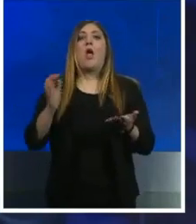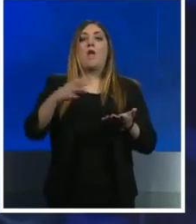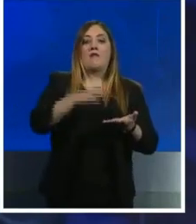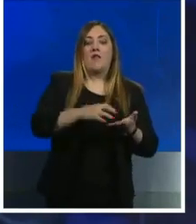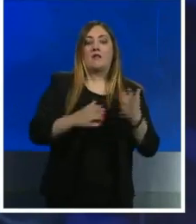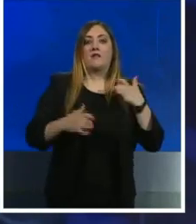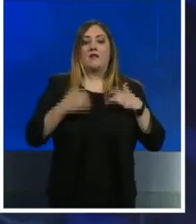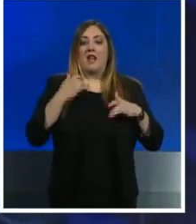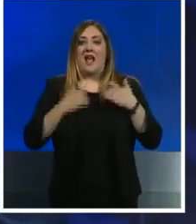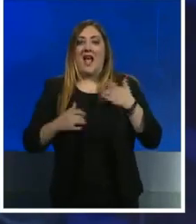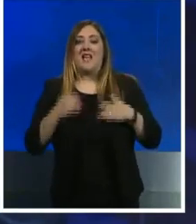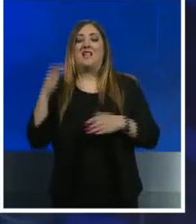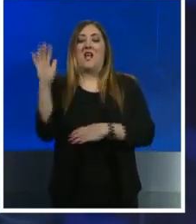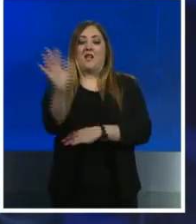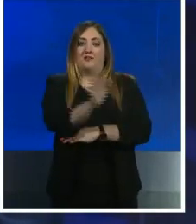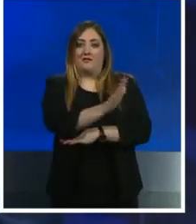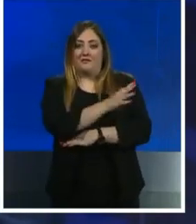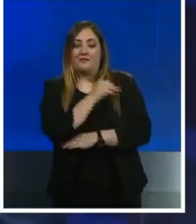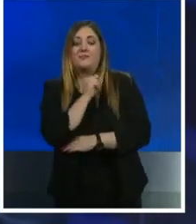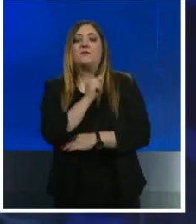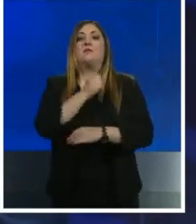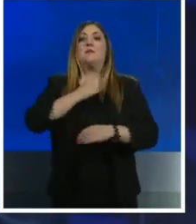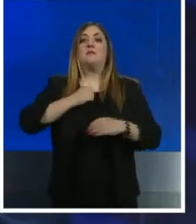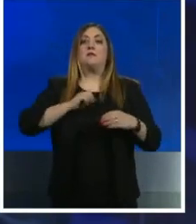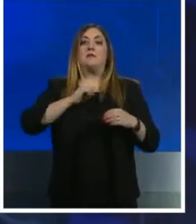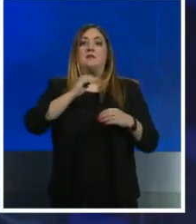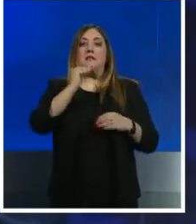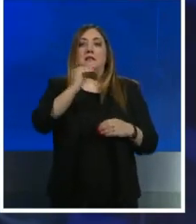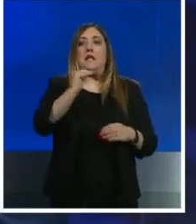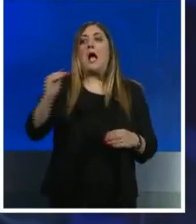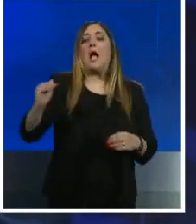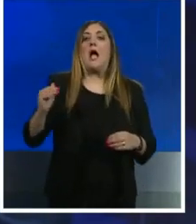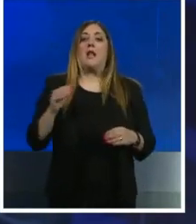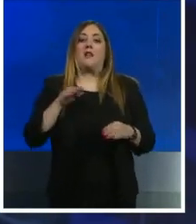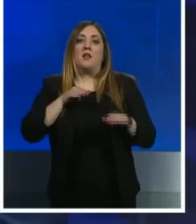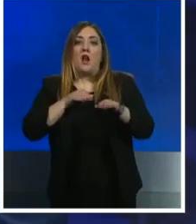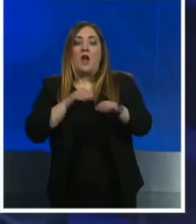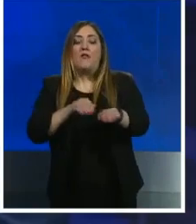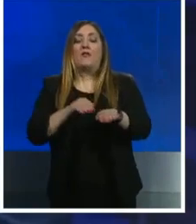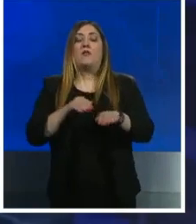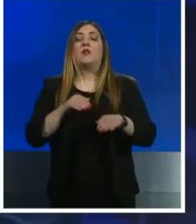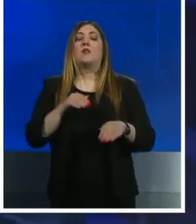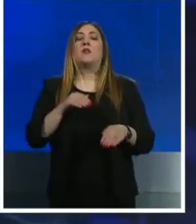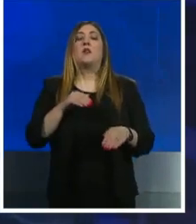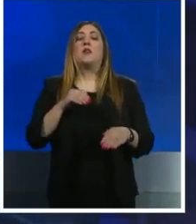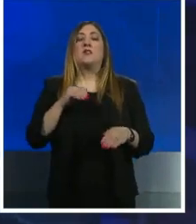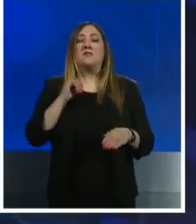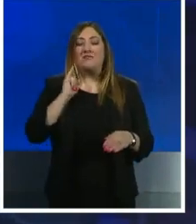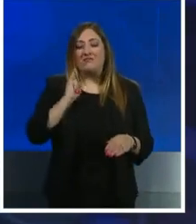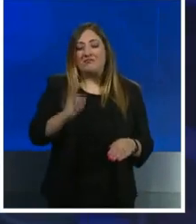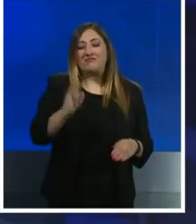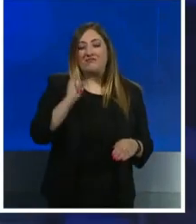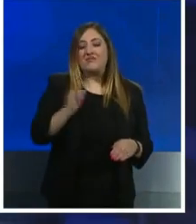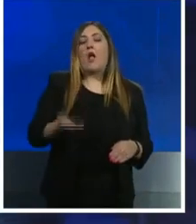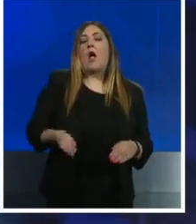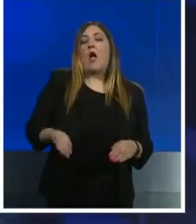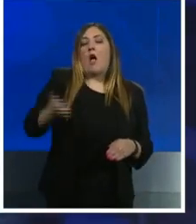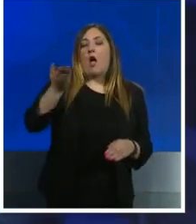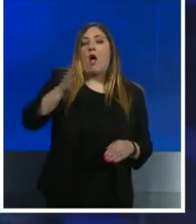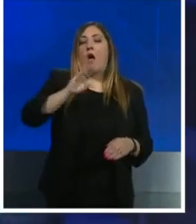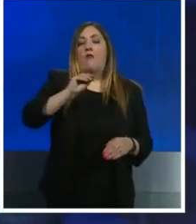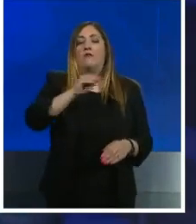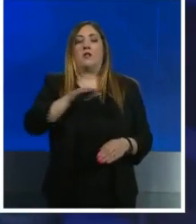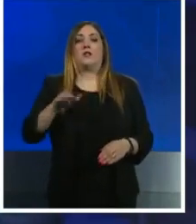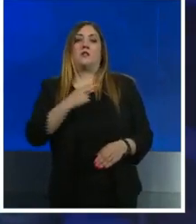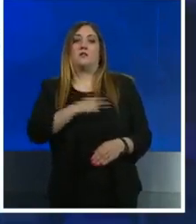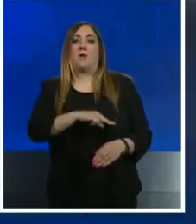tagħna, l-ambjent tagħna, it-traffik żejjed, kollox ġej minn dis-saħta tal-overpopulation. Mela